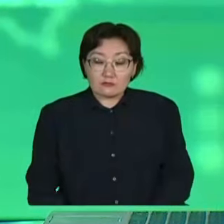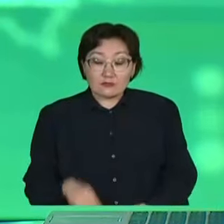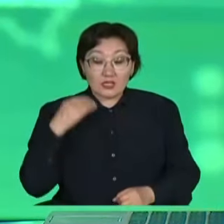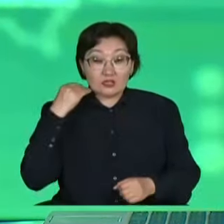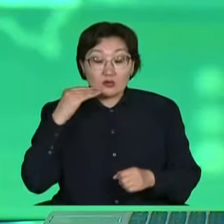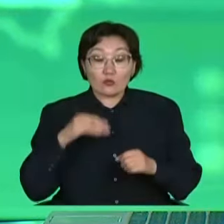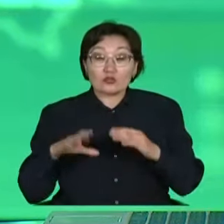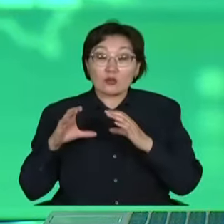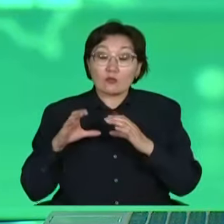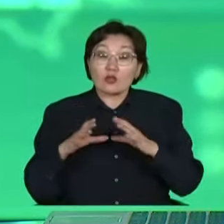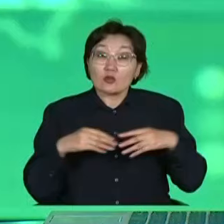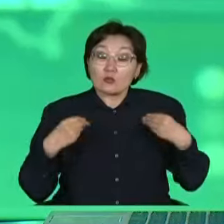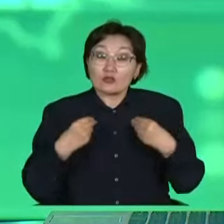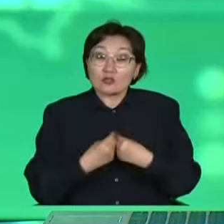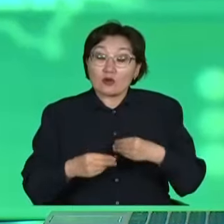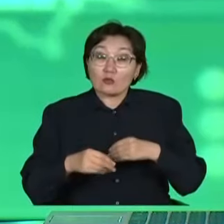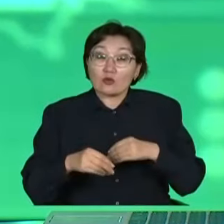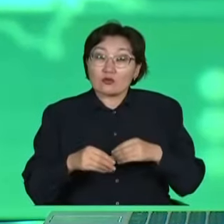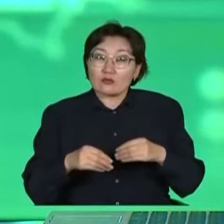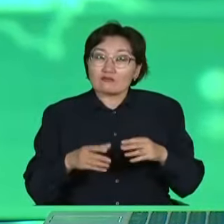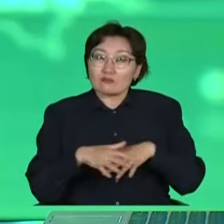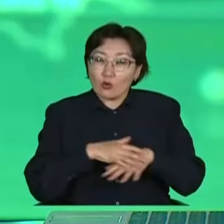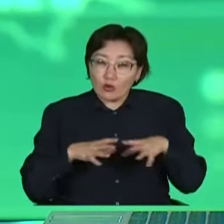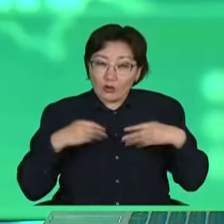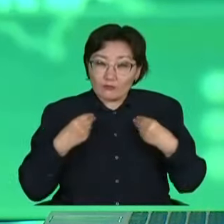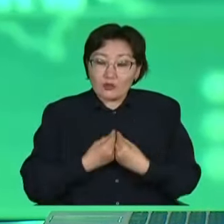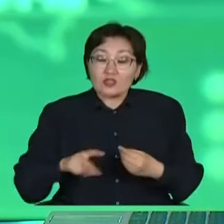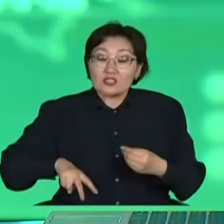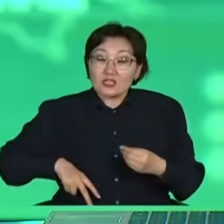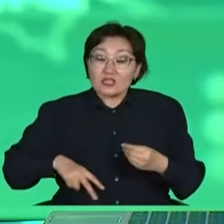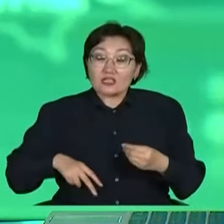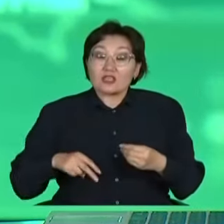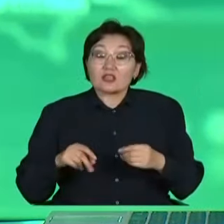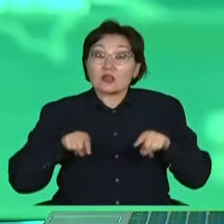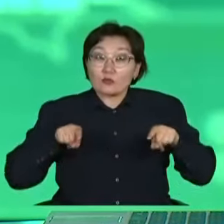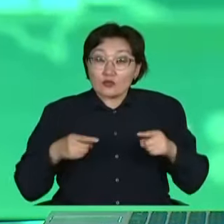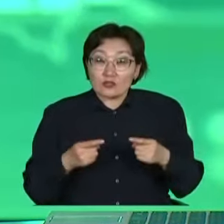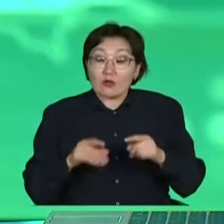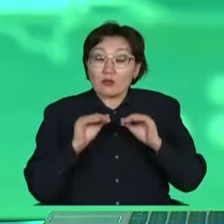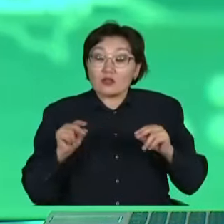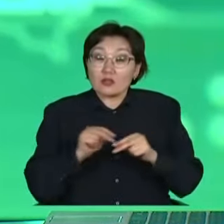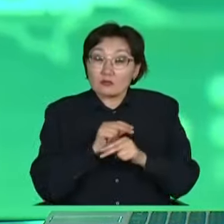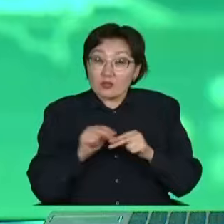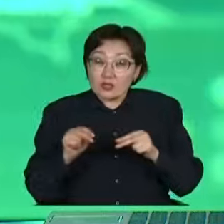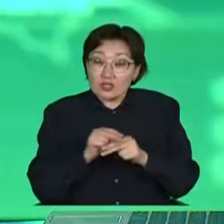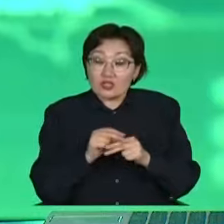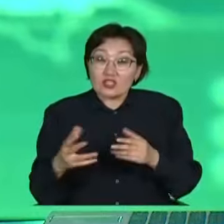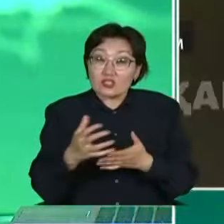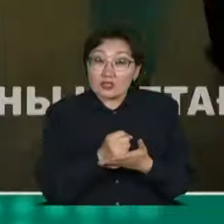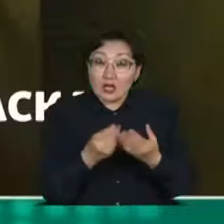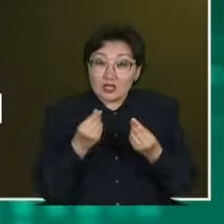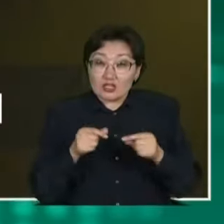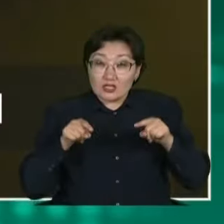Ақтөбеде қоғамдық қор директоры қамауға алынды. Ол балаларды емдеуге жинаған ақшаны заңсыз иемденіп, ірі алаяқтық жасады